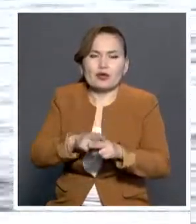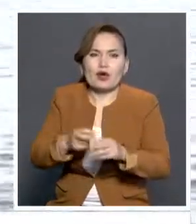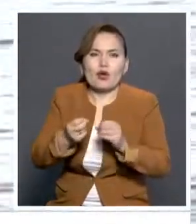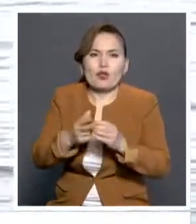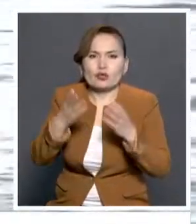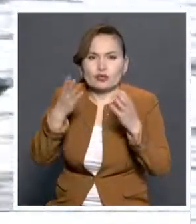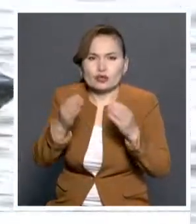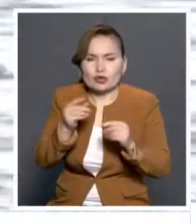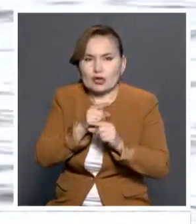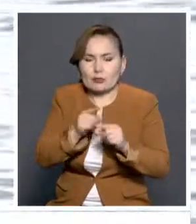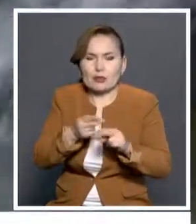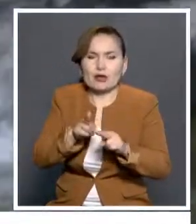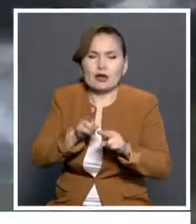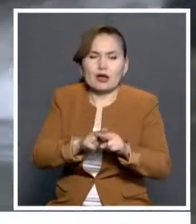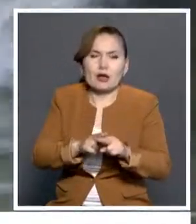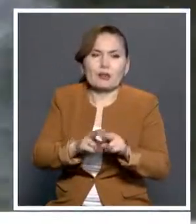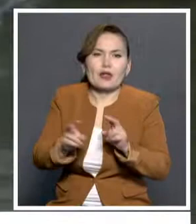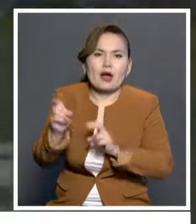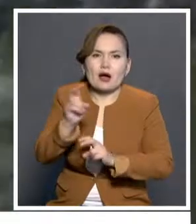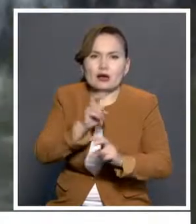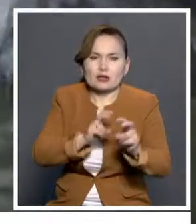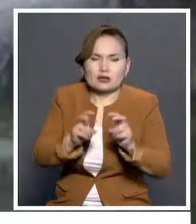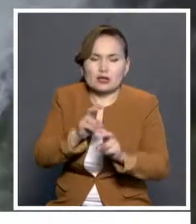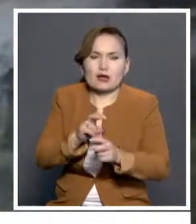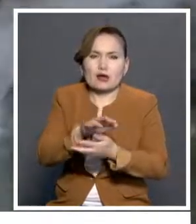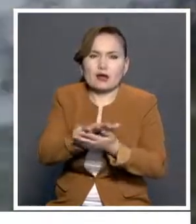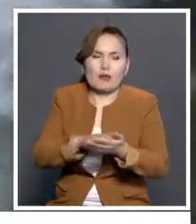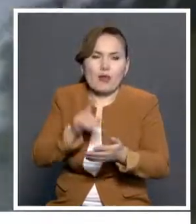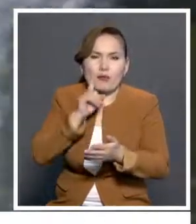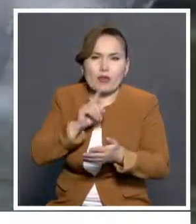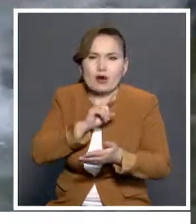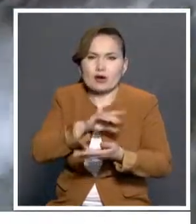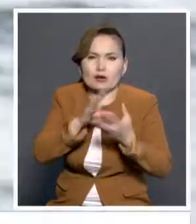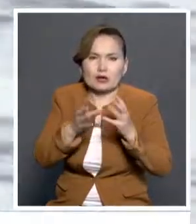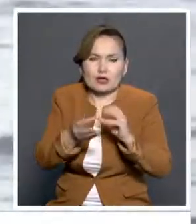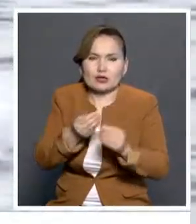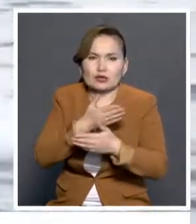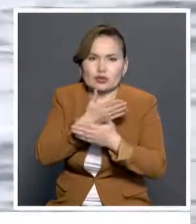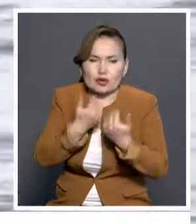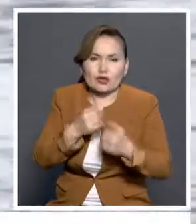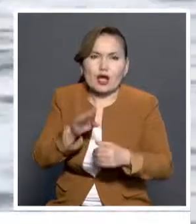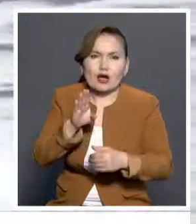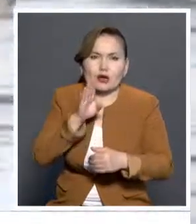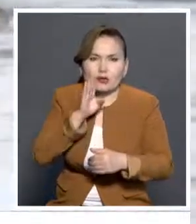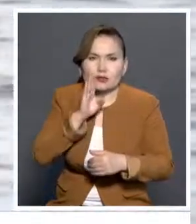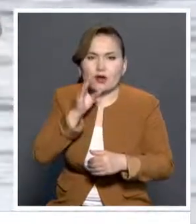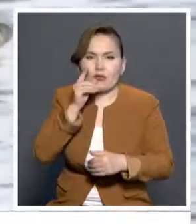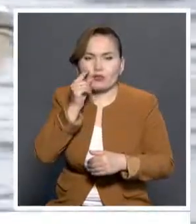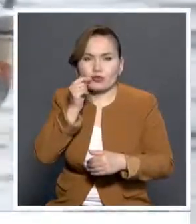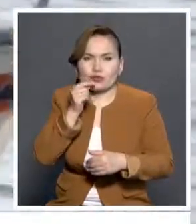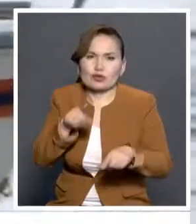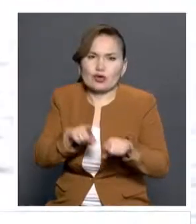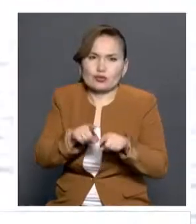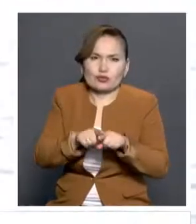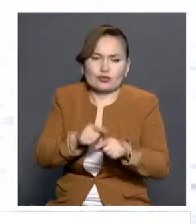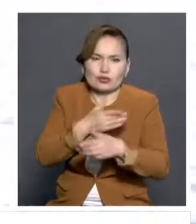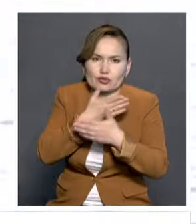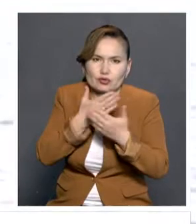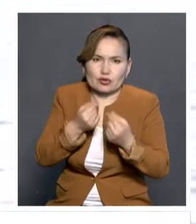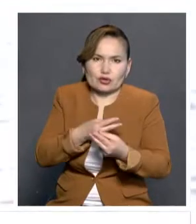жуық құтқарушы мен екі тікұшақ іздестіріп жатыр. Әзірге нәтиже жоқ. Жоғалған қыз да табылмады.